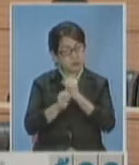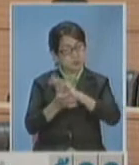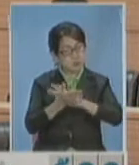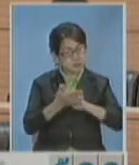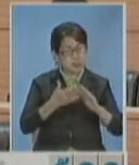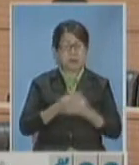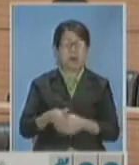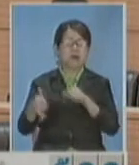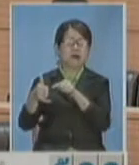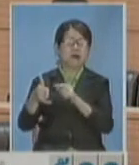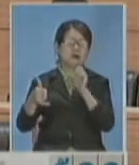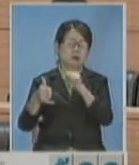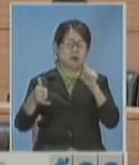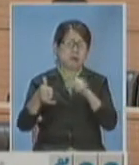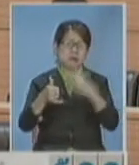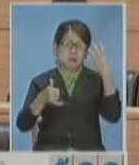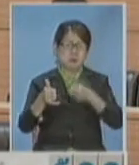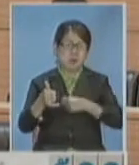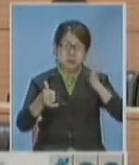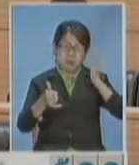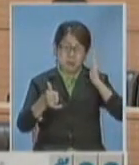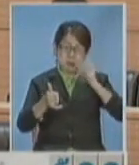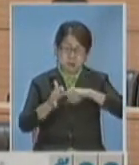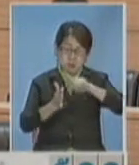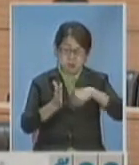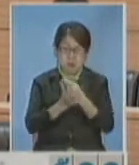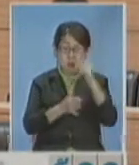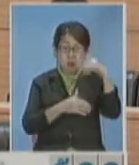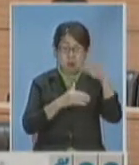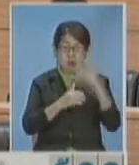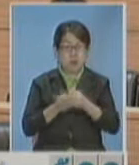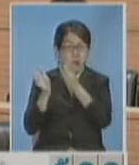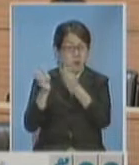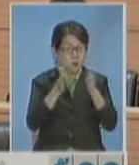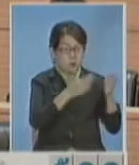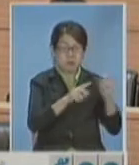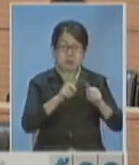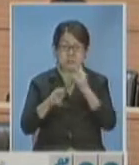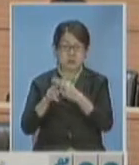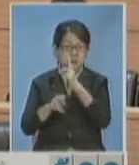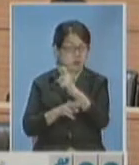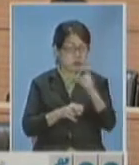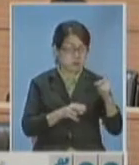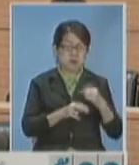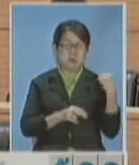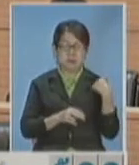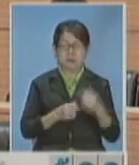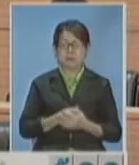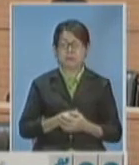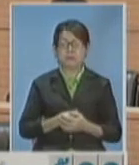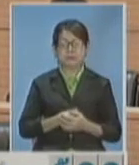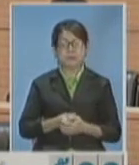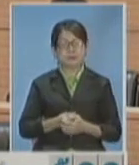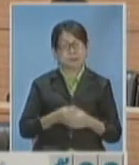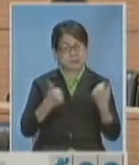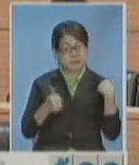ภิปรายเองได้อภิปรายมาเป็นชั่วโมงกว่าแล้วได้พาดพิงบุคคลต่างๆเสียหายจำนวนมากนะครับและพูดข้อ